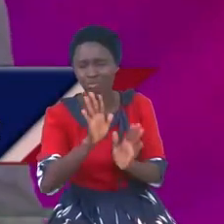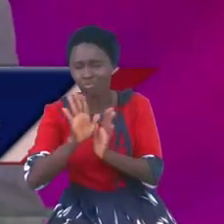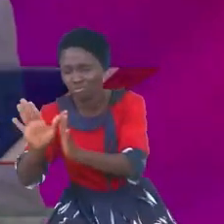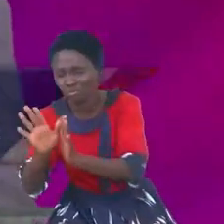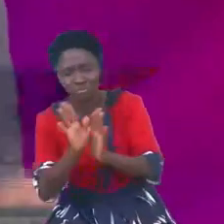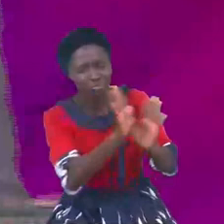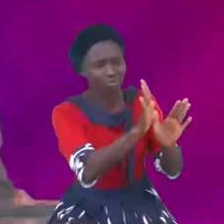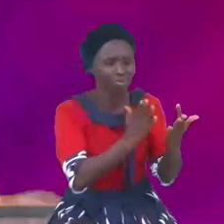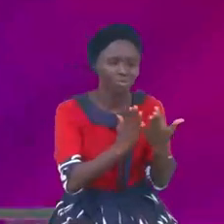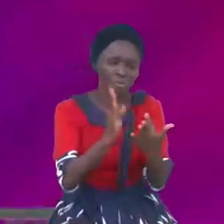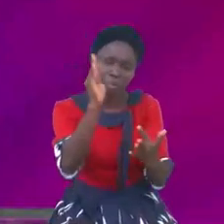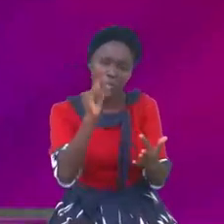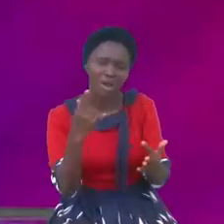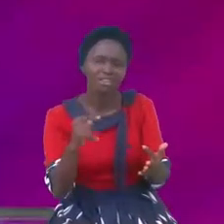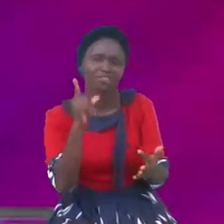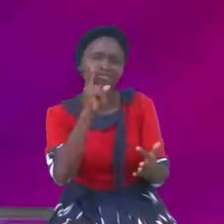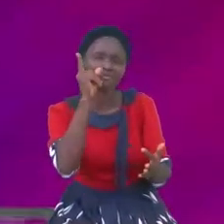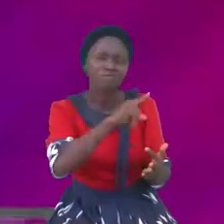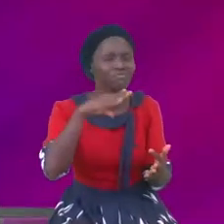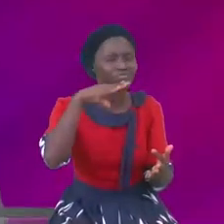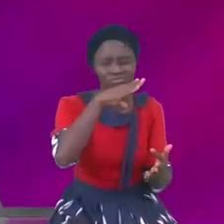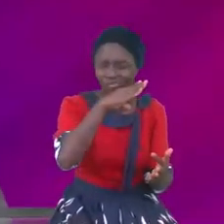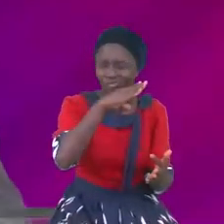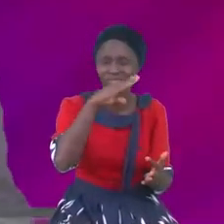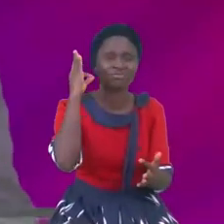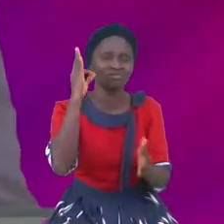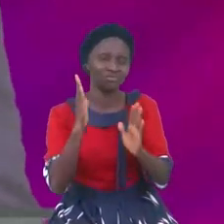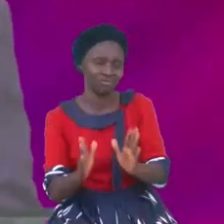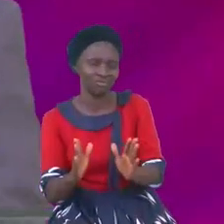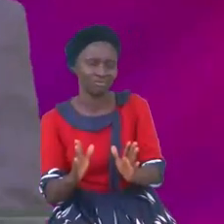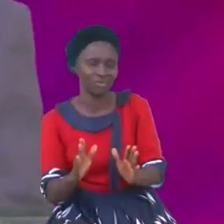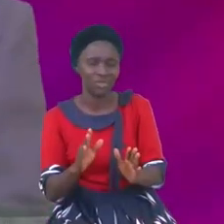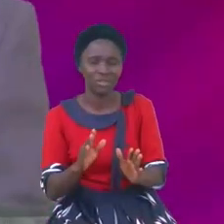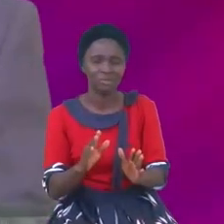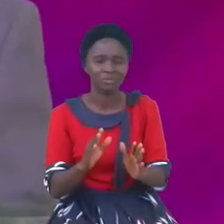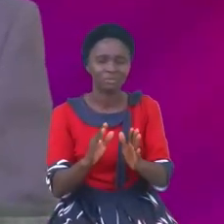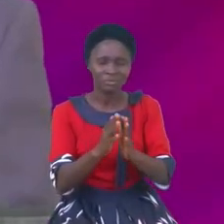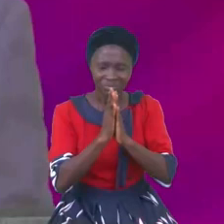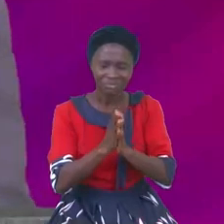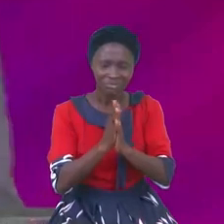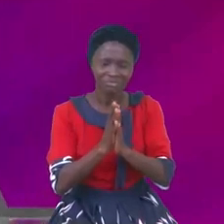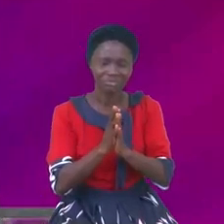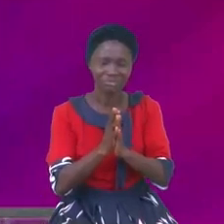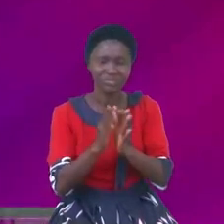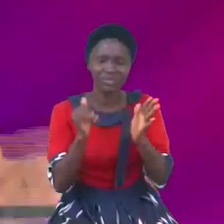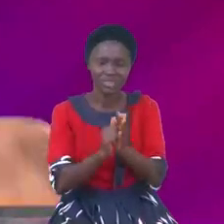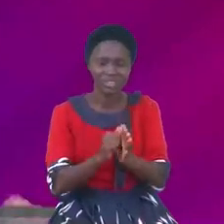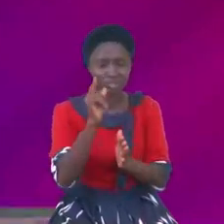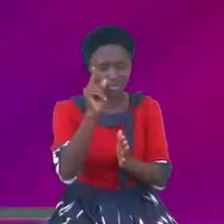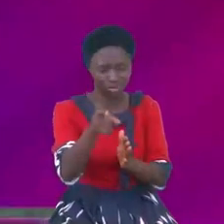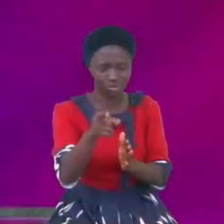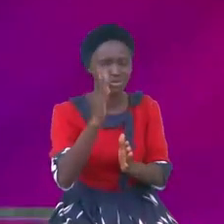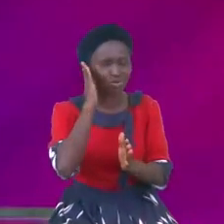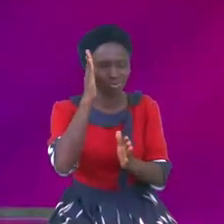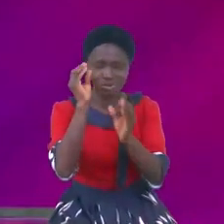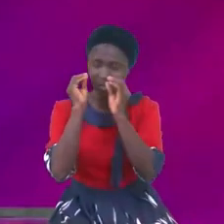par-ci par-là. Ceux à qui tu prêches, prie pour qu'ils ne soient pas ballottés, qu'ils soient stables. Que prie que tu